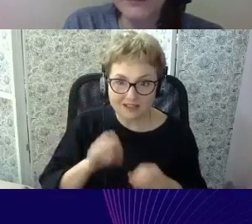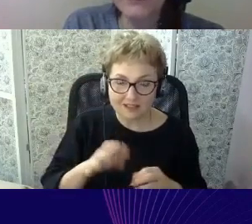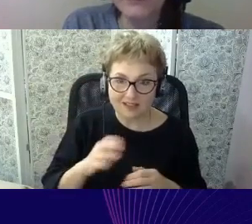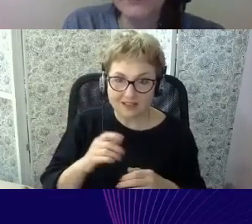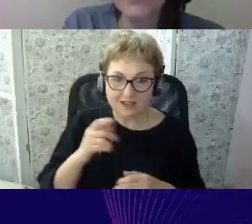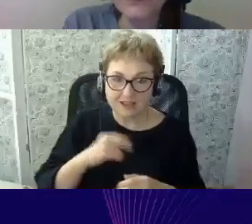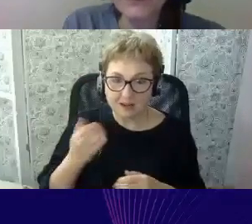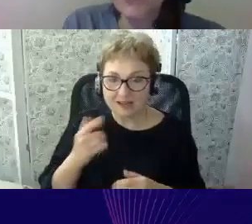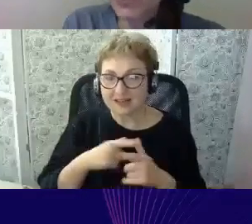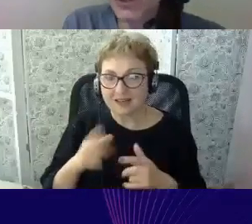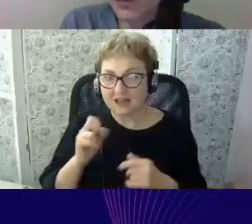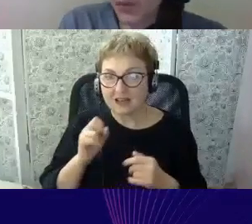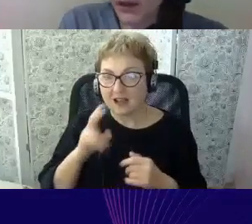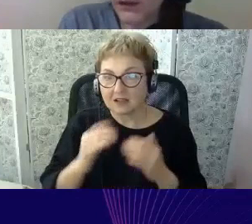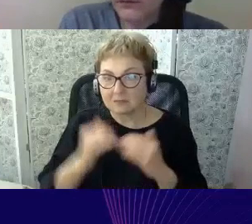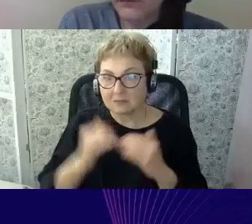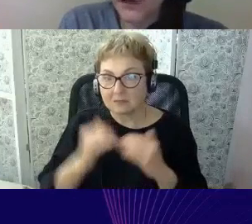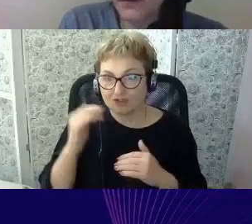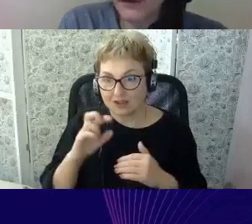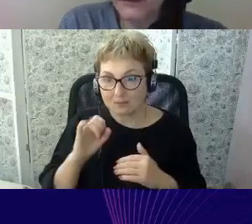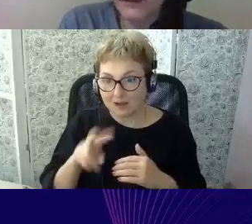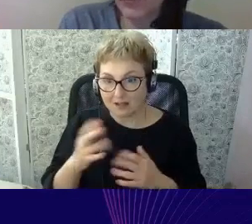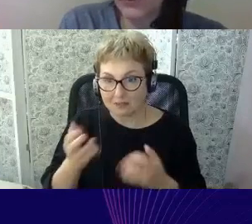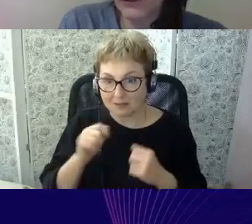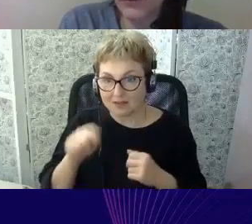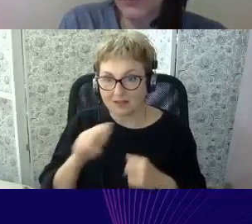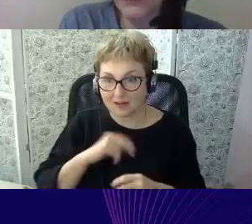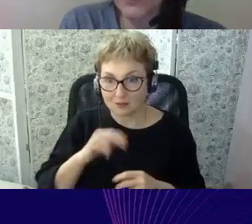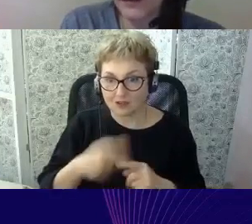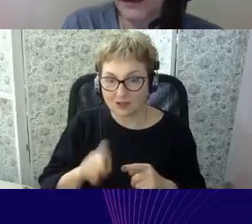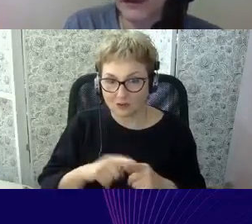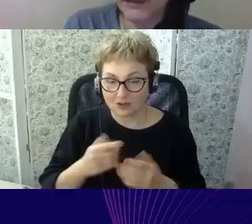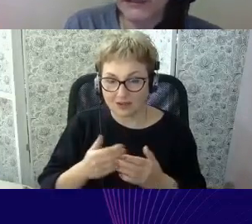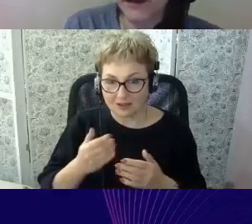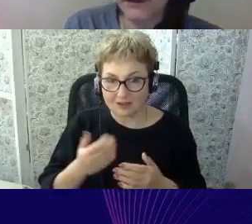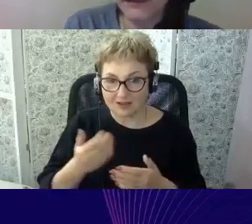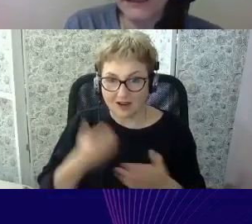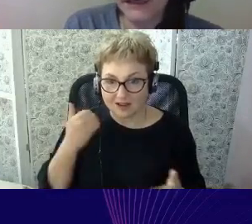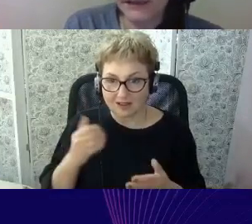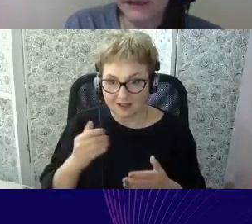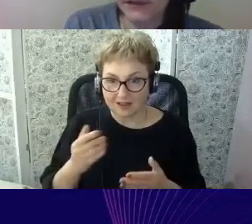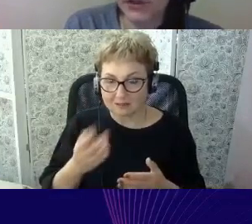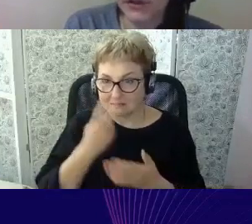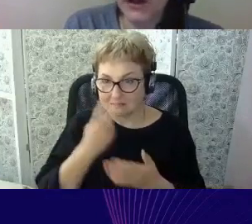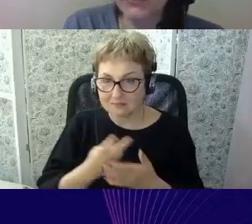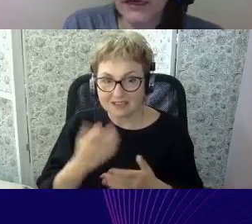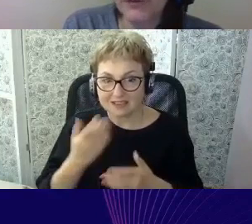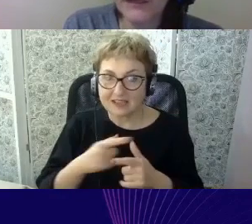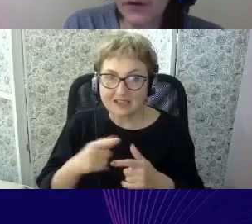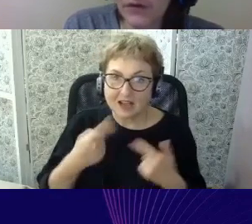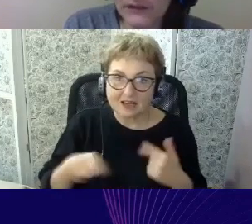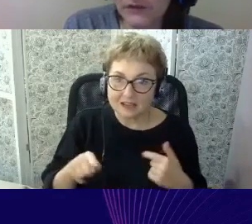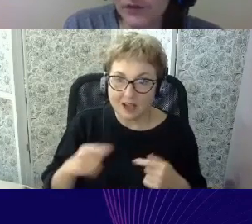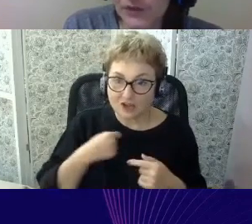как-то с повышением балла принимать те работы, которые были ранее представлены, или как-то иначе. Вот я